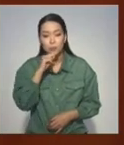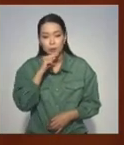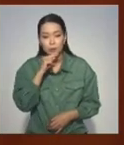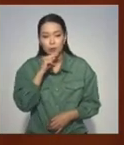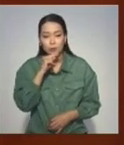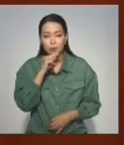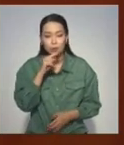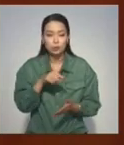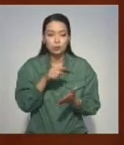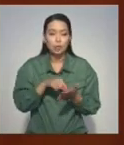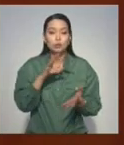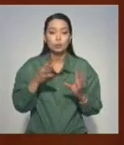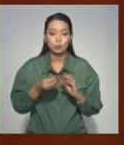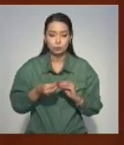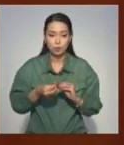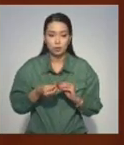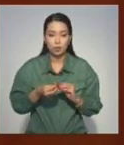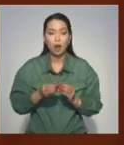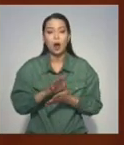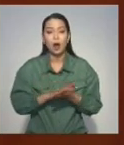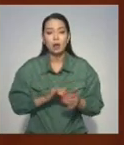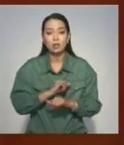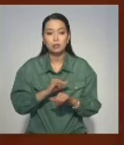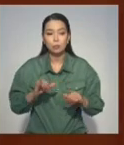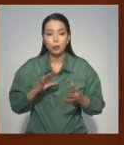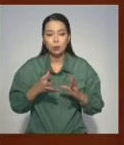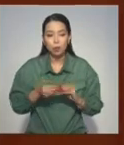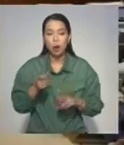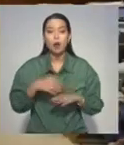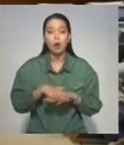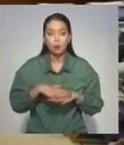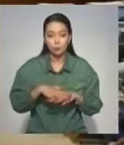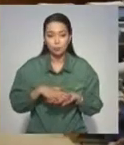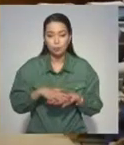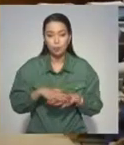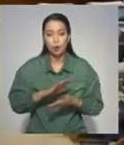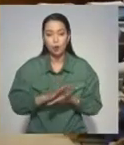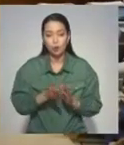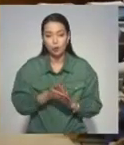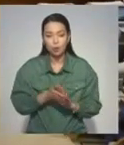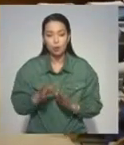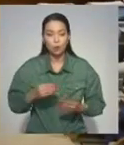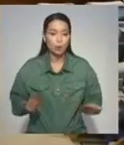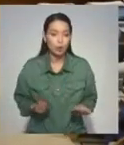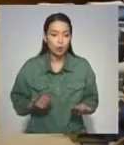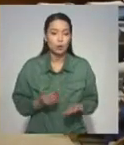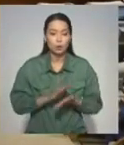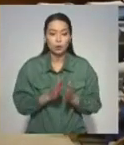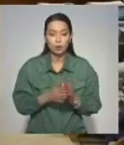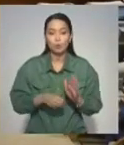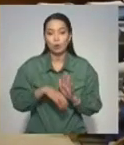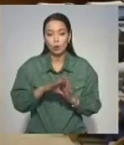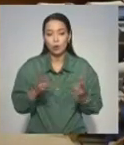экономикалық сұрақтар бойынша, ары қарай даму бойынша халқымыздың әл-ауқаты мен өмір сүру сапасын арттыру бойынша